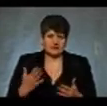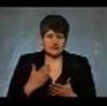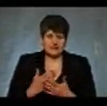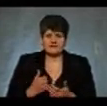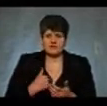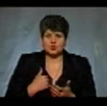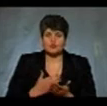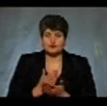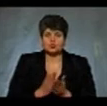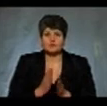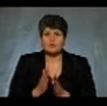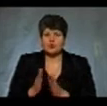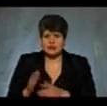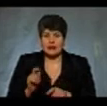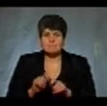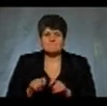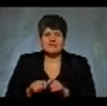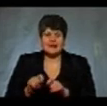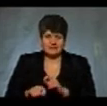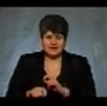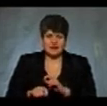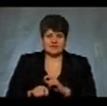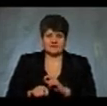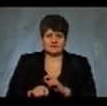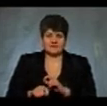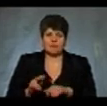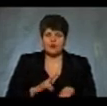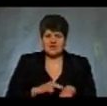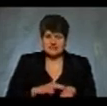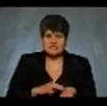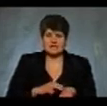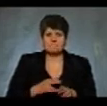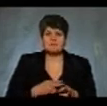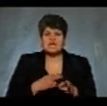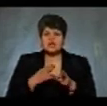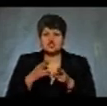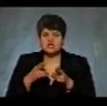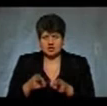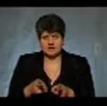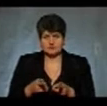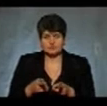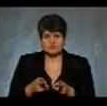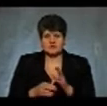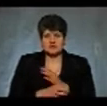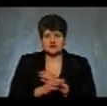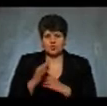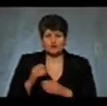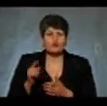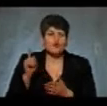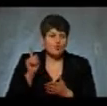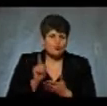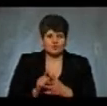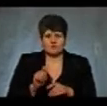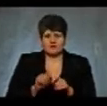служба правопорядку, яка перевіряє. Ці працівники поліції, які приїжджають зі Сходу, обов'язково